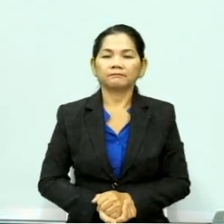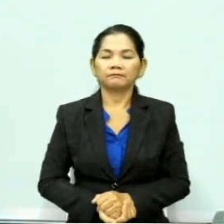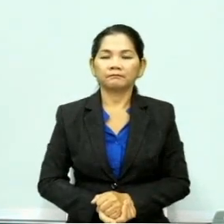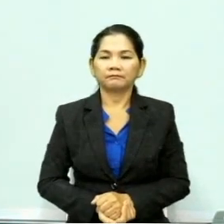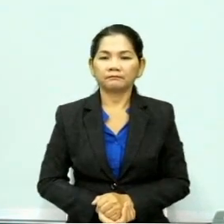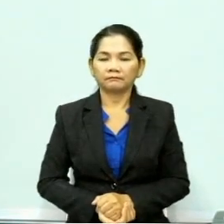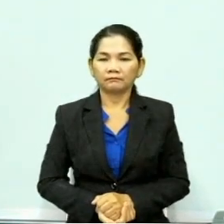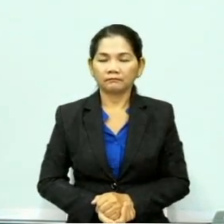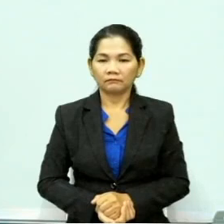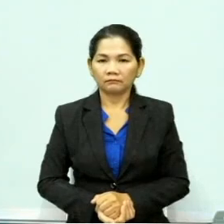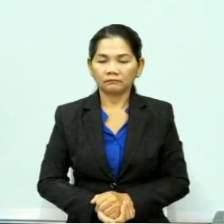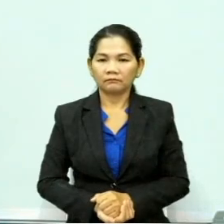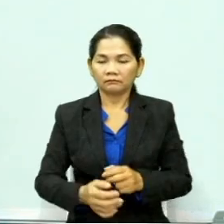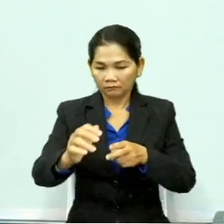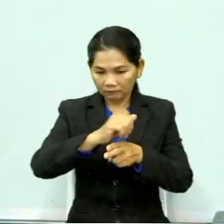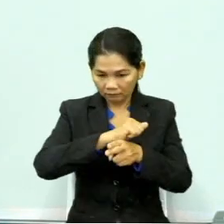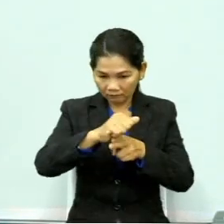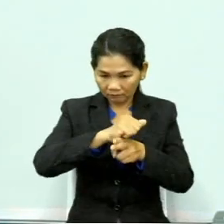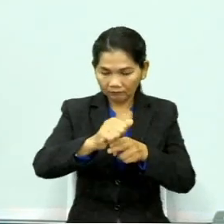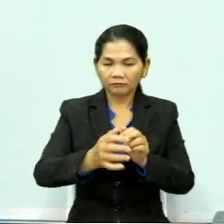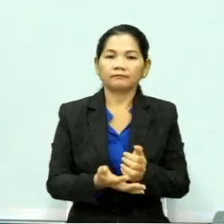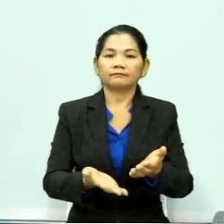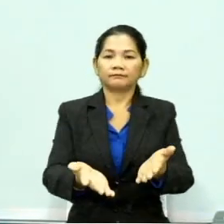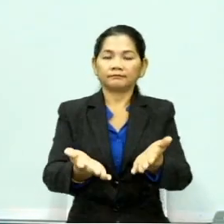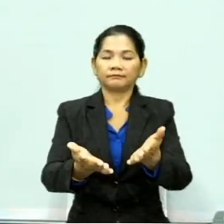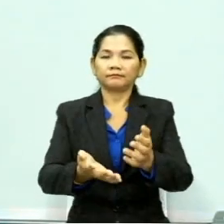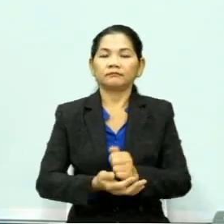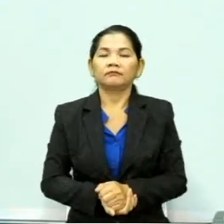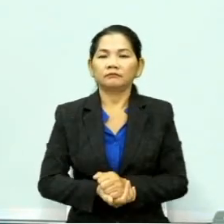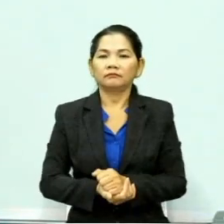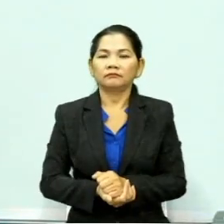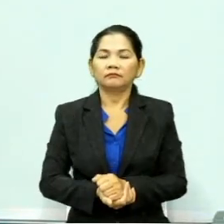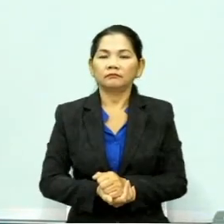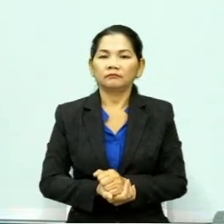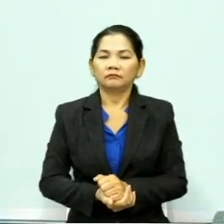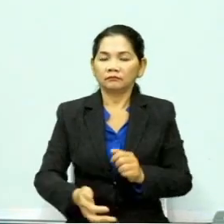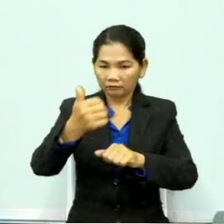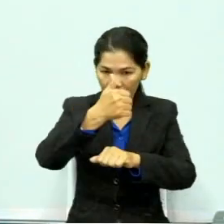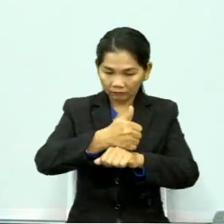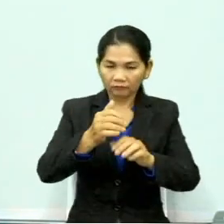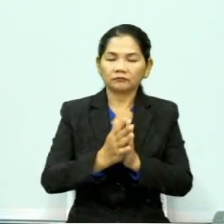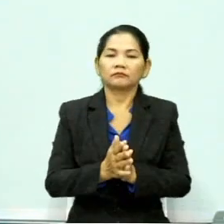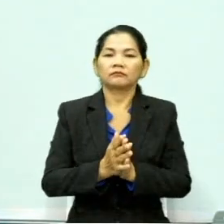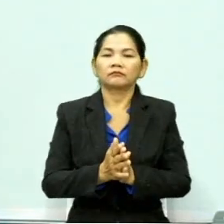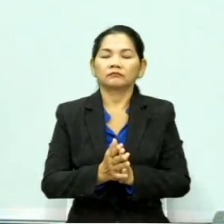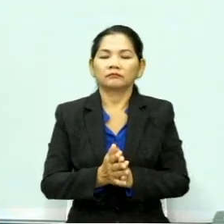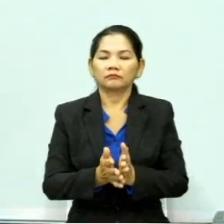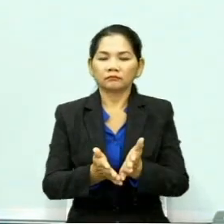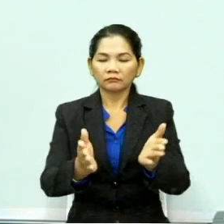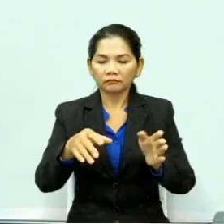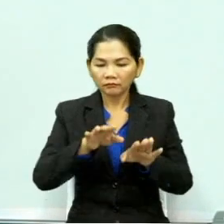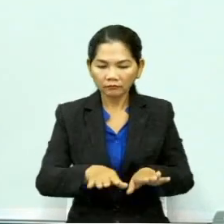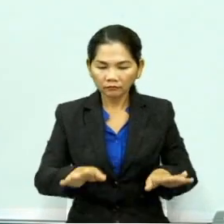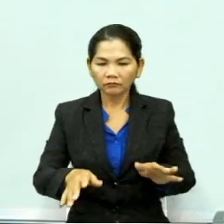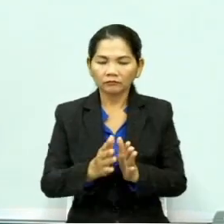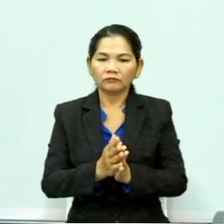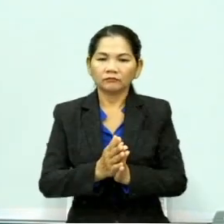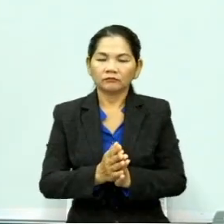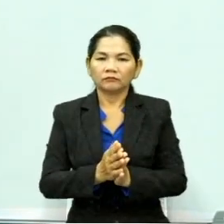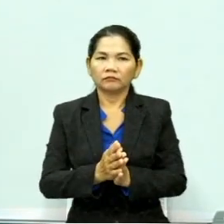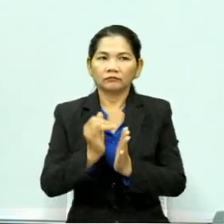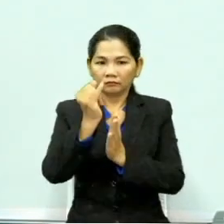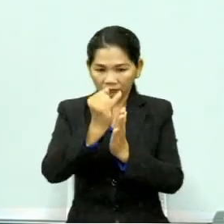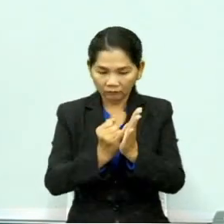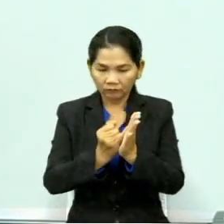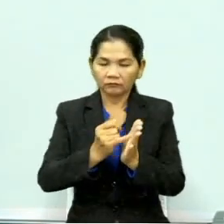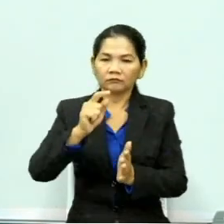tì hó tha nè khu đã lòng hạt ở cồn chà chẳng nè khu đã phật hiền thà cho con cú vùng chung với